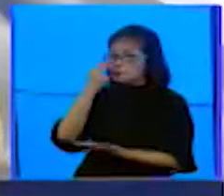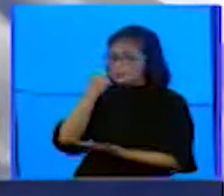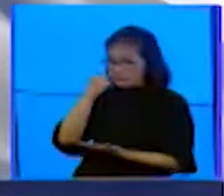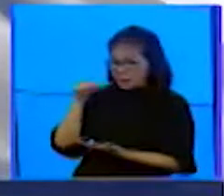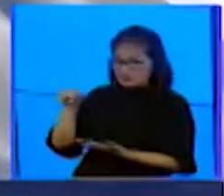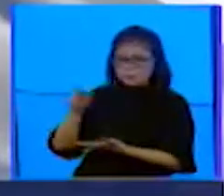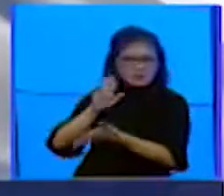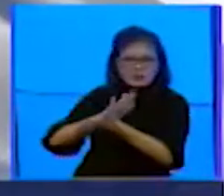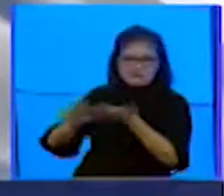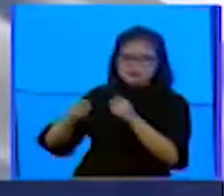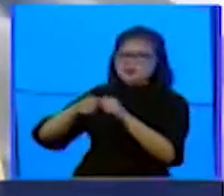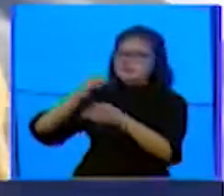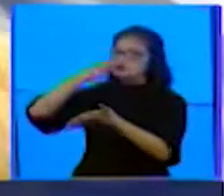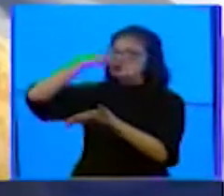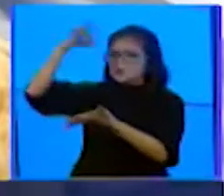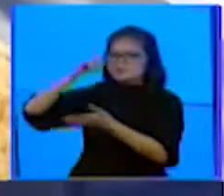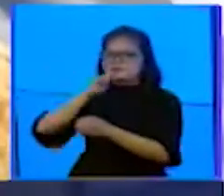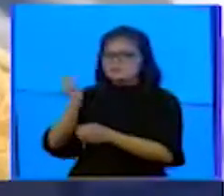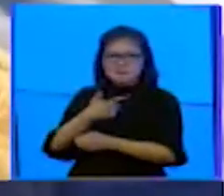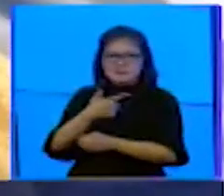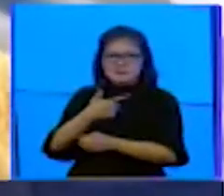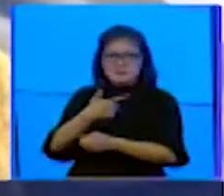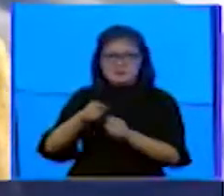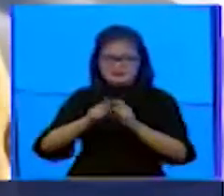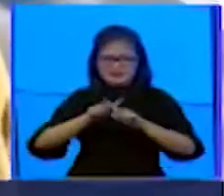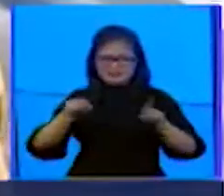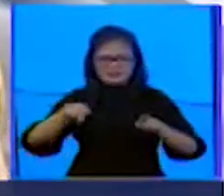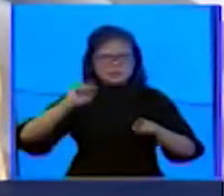penanganannya. Cuman masalahnya ini nanti ada liburan lagi.